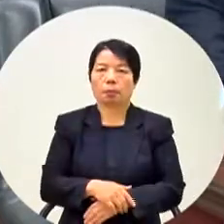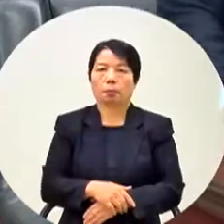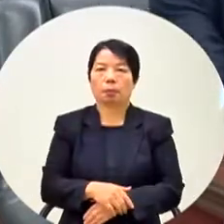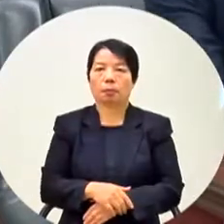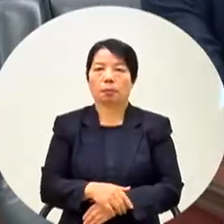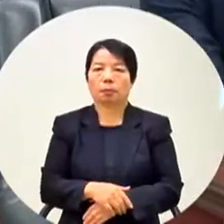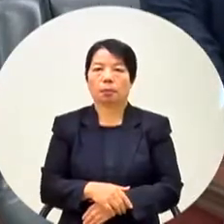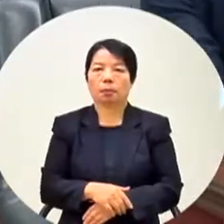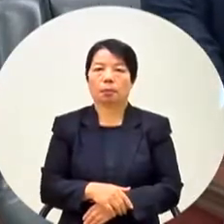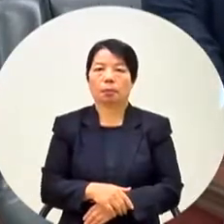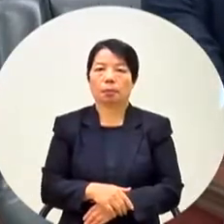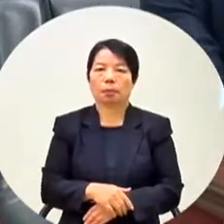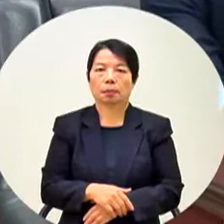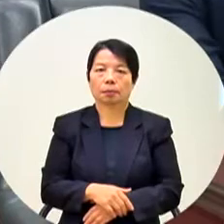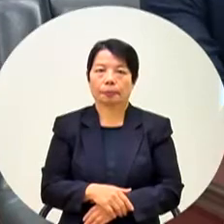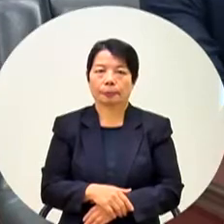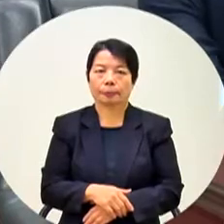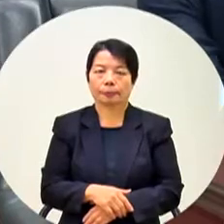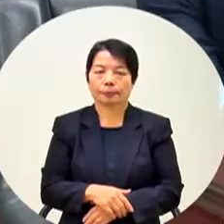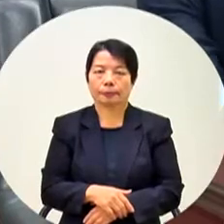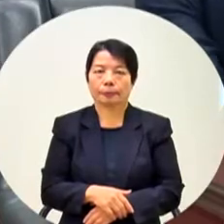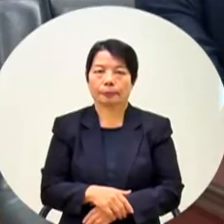请答复。